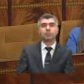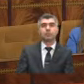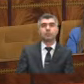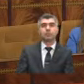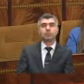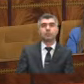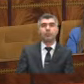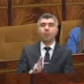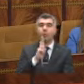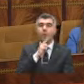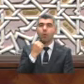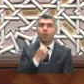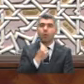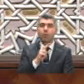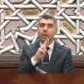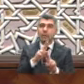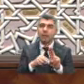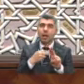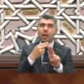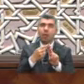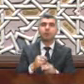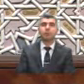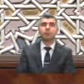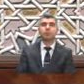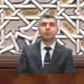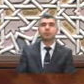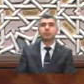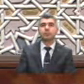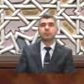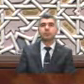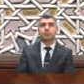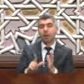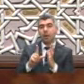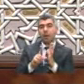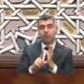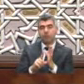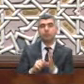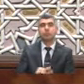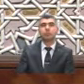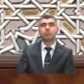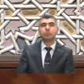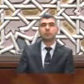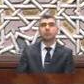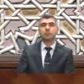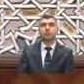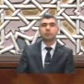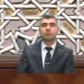تدخل الحكومة إذا رغبت في ذلك حسب مقتضيات النظام الداخلي.